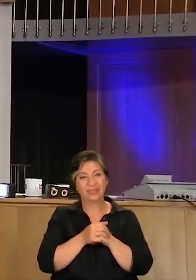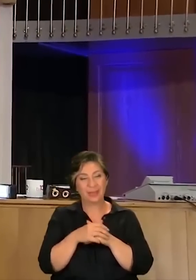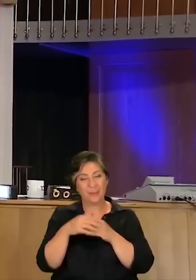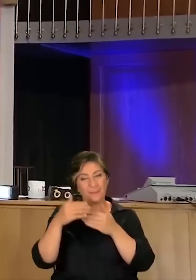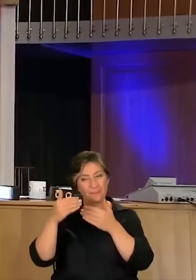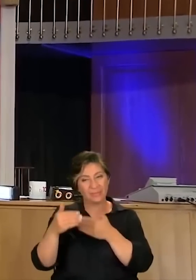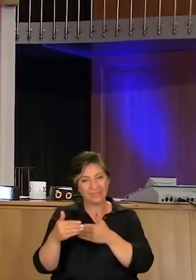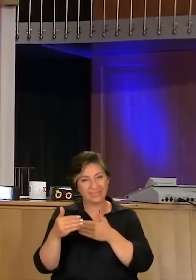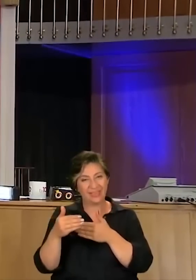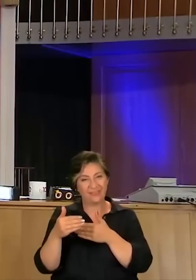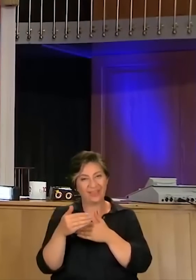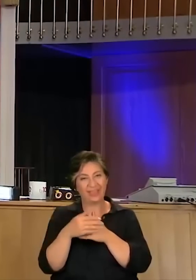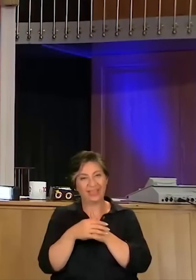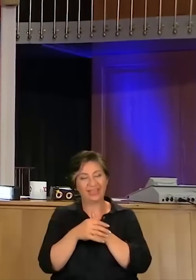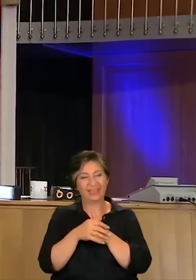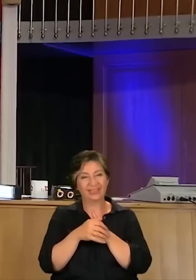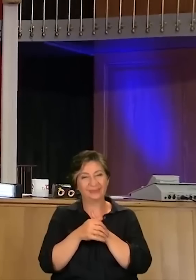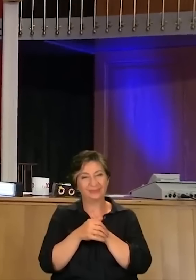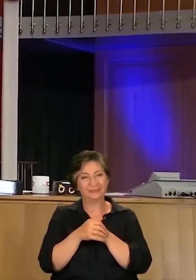Mesafedir dedi.